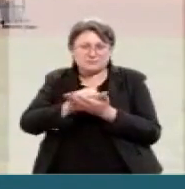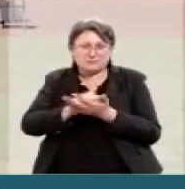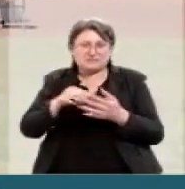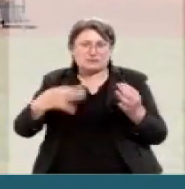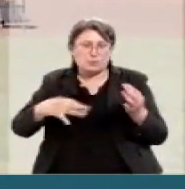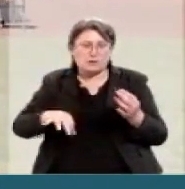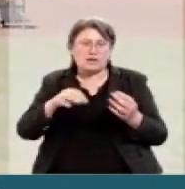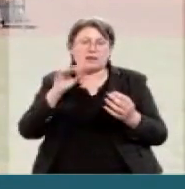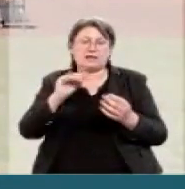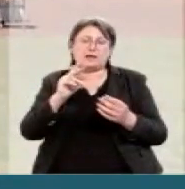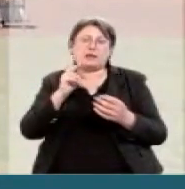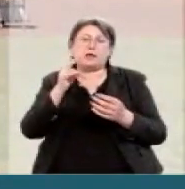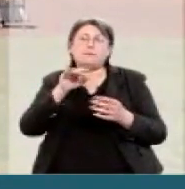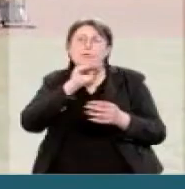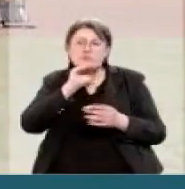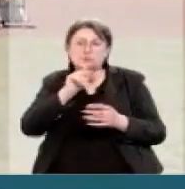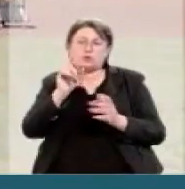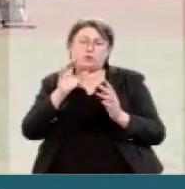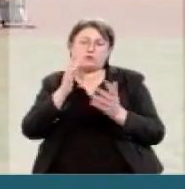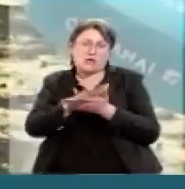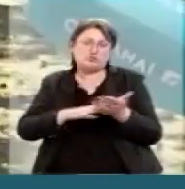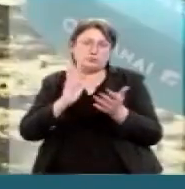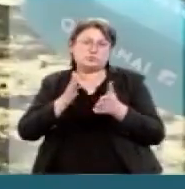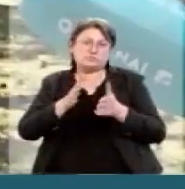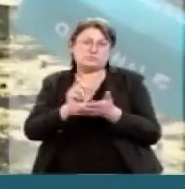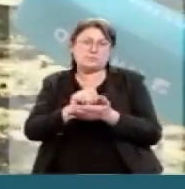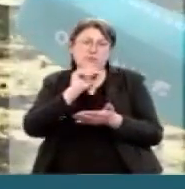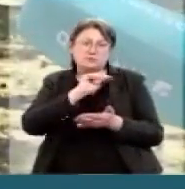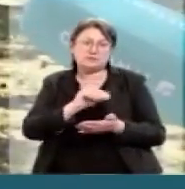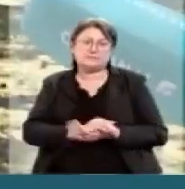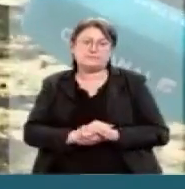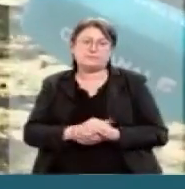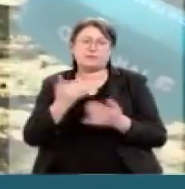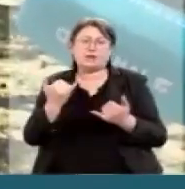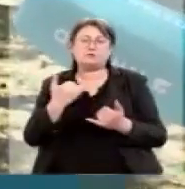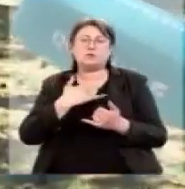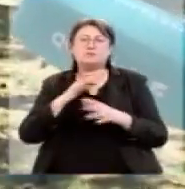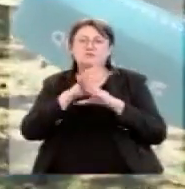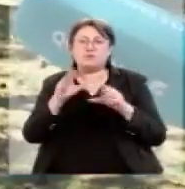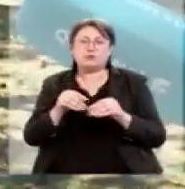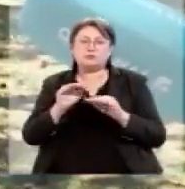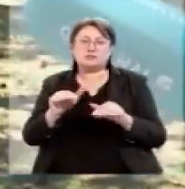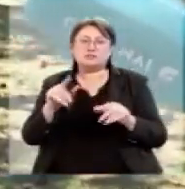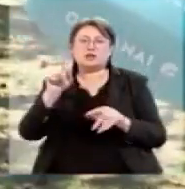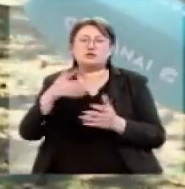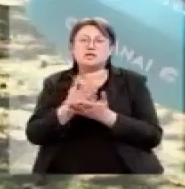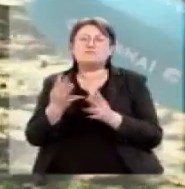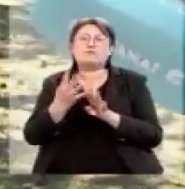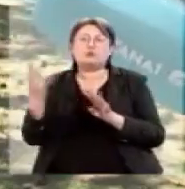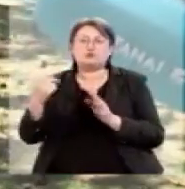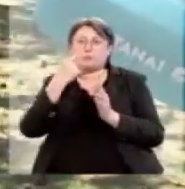тех, кто желает связать свою профессиональную деятельность с домброй. Сейчас у нас учеников все больше, у нас стоят дети в очередях, чтобы